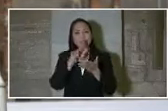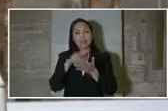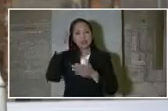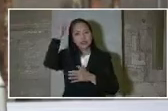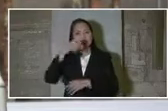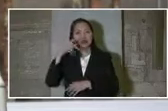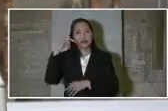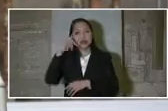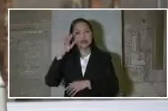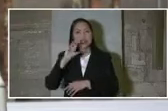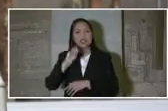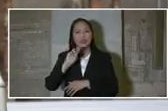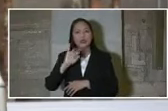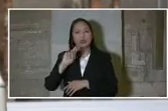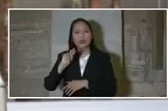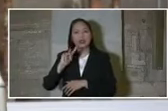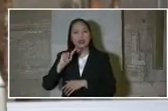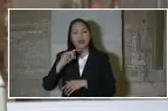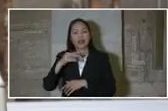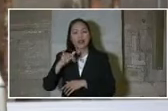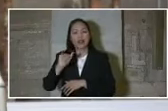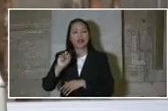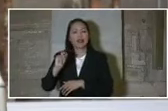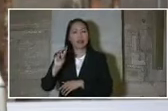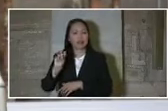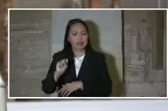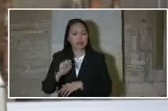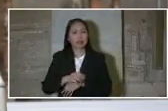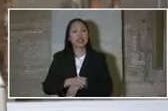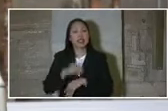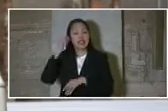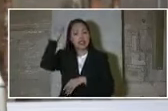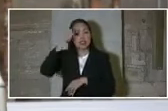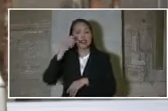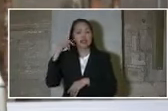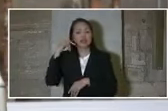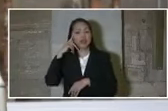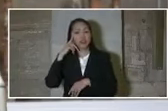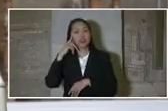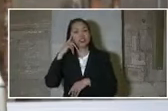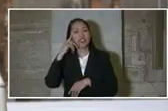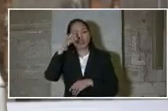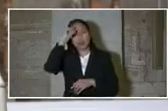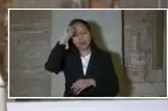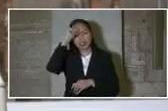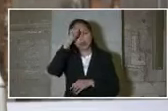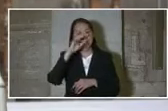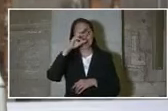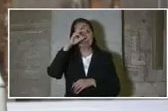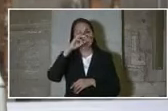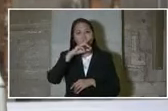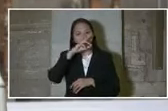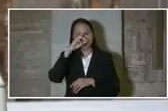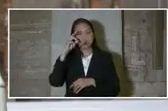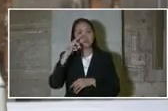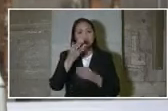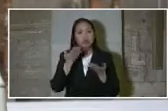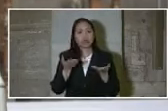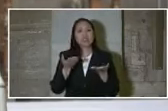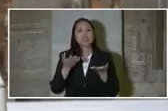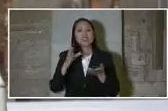Corinthians, St. Paul reminded the Christians in Corinth, I have